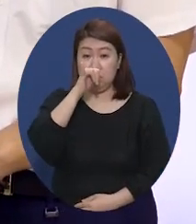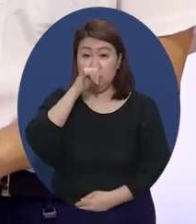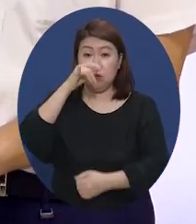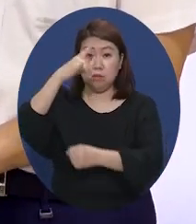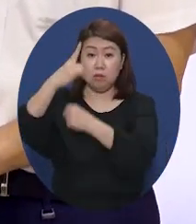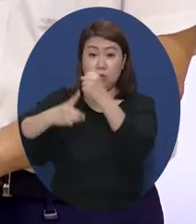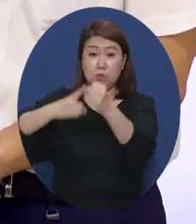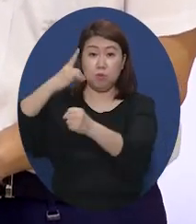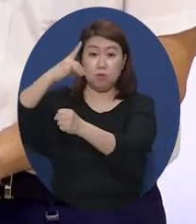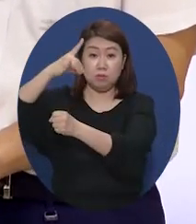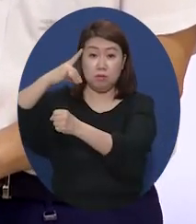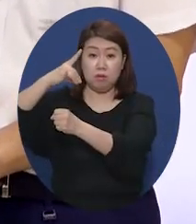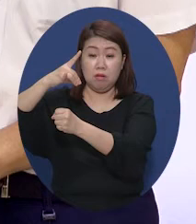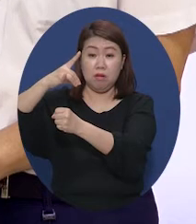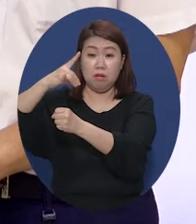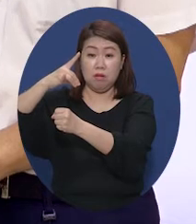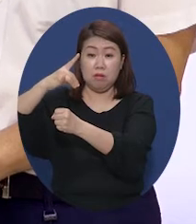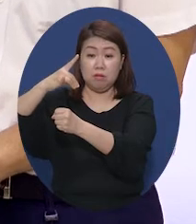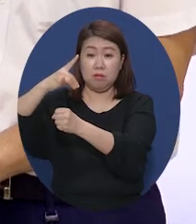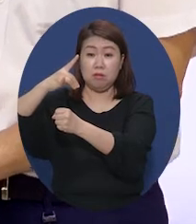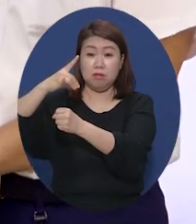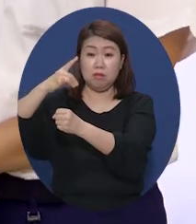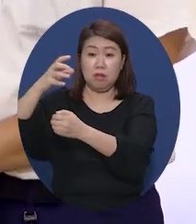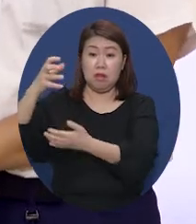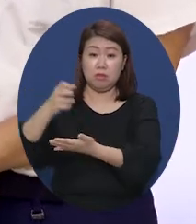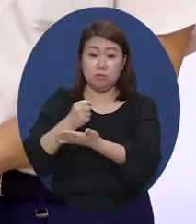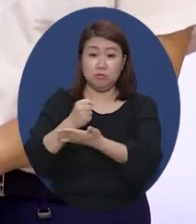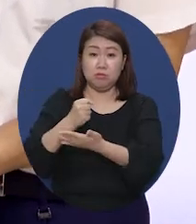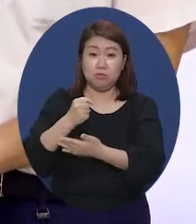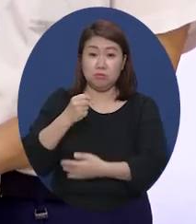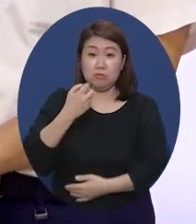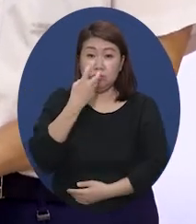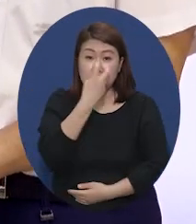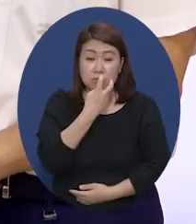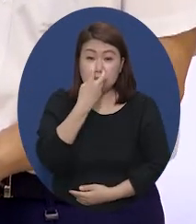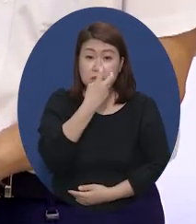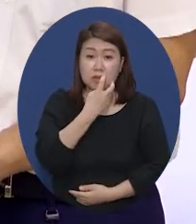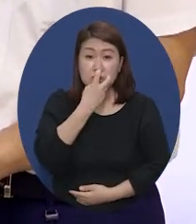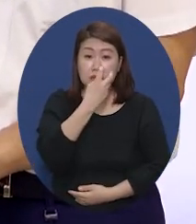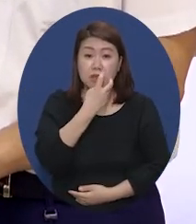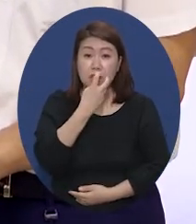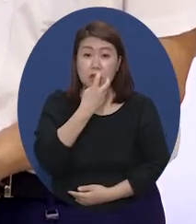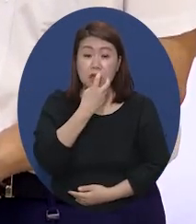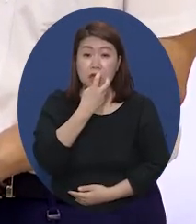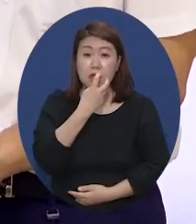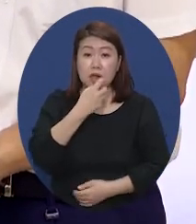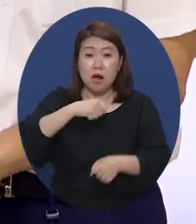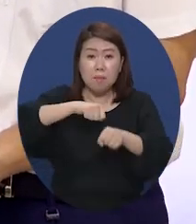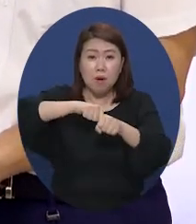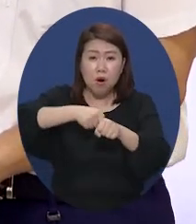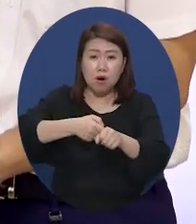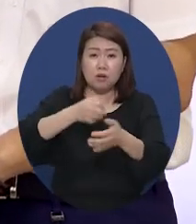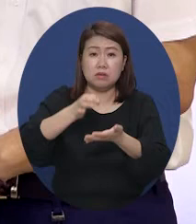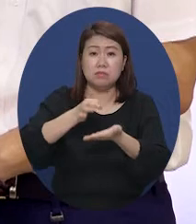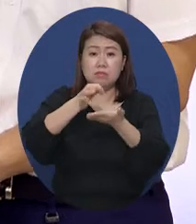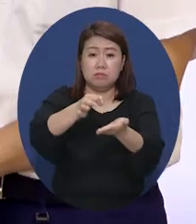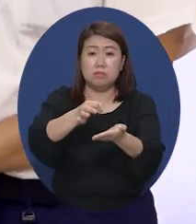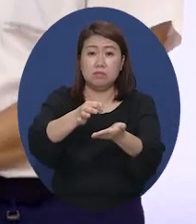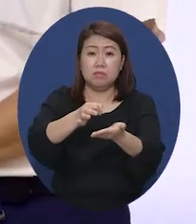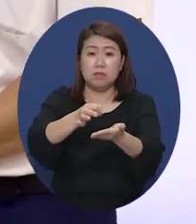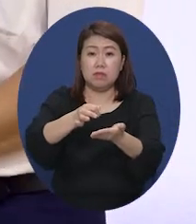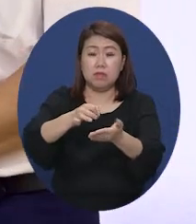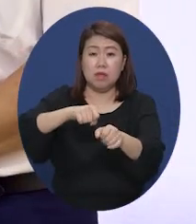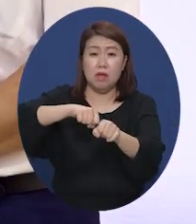인공위성을 띄우고 그거로 이제 감시를 한 다음에 산불이 나거나 산림을 훼손하는 그런 사람들에게는 엄청난